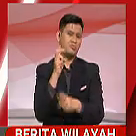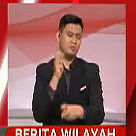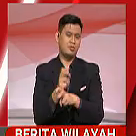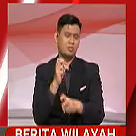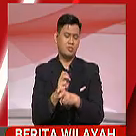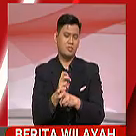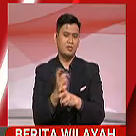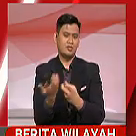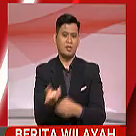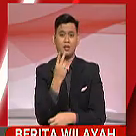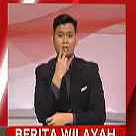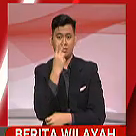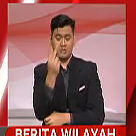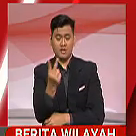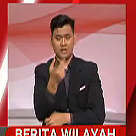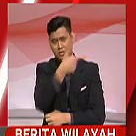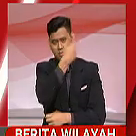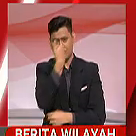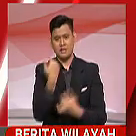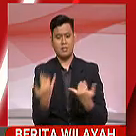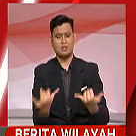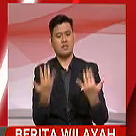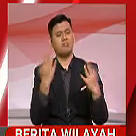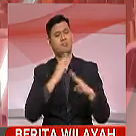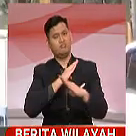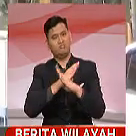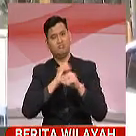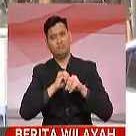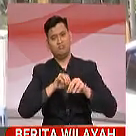dalam aktiviti masyarakat bagi membendung penularan.